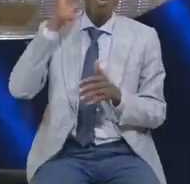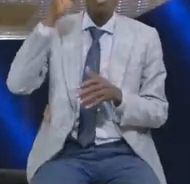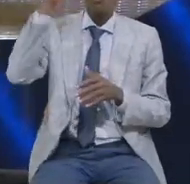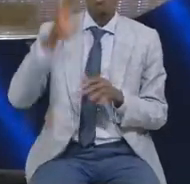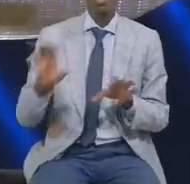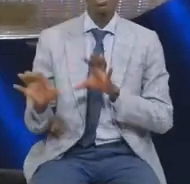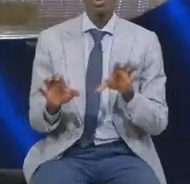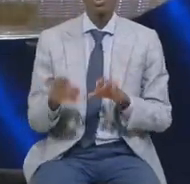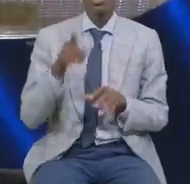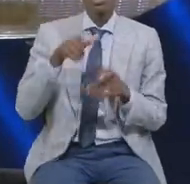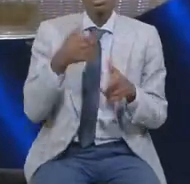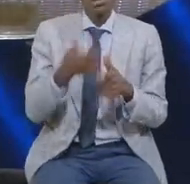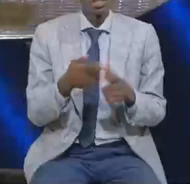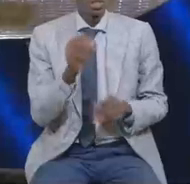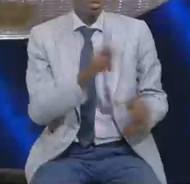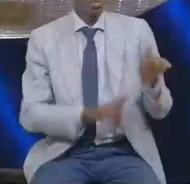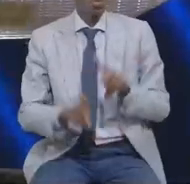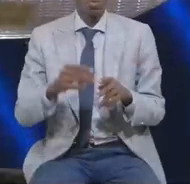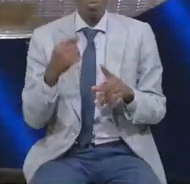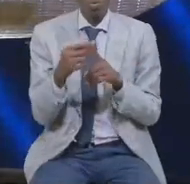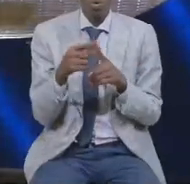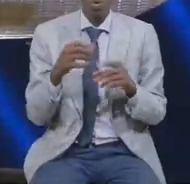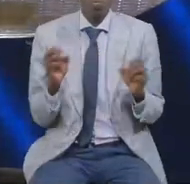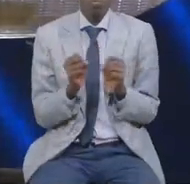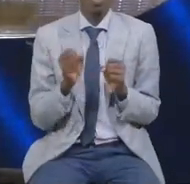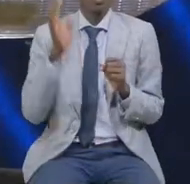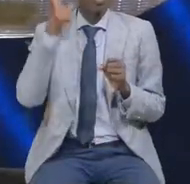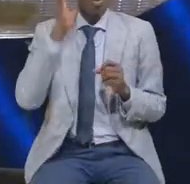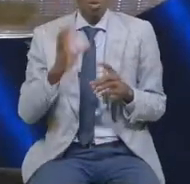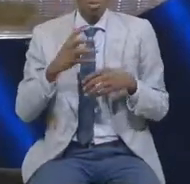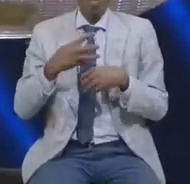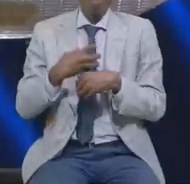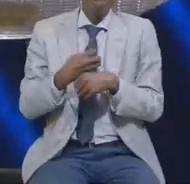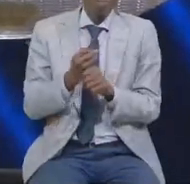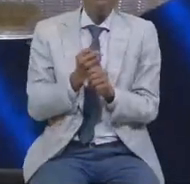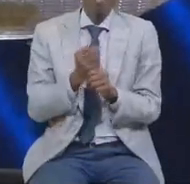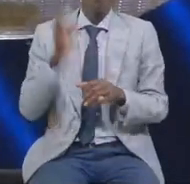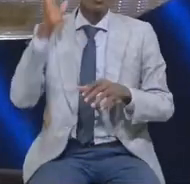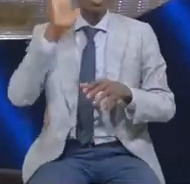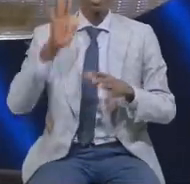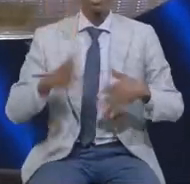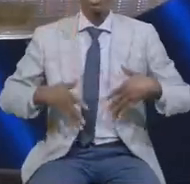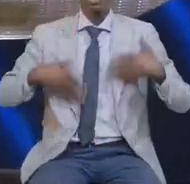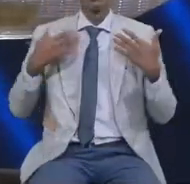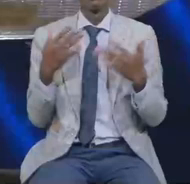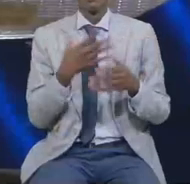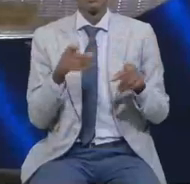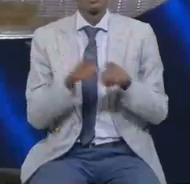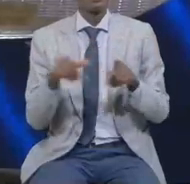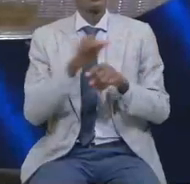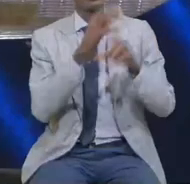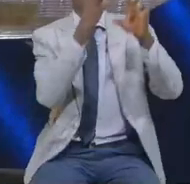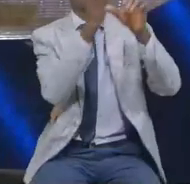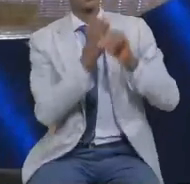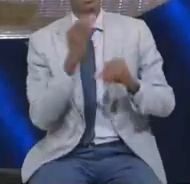Dieu fera, leurs menaces vont t'attraper. Le tyran va t'écraser comme